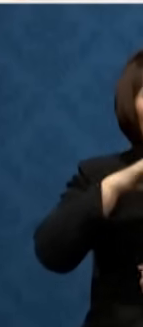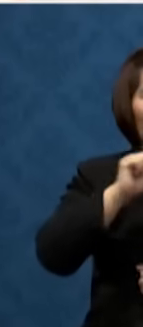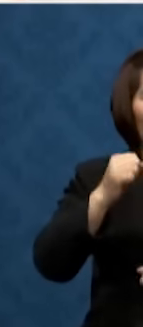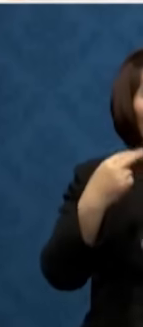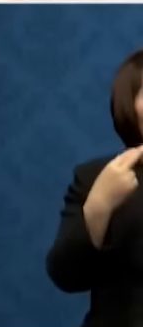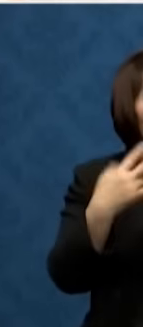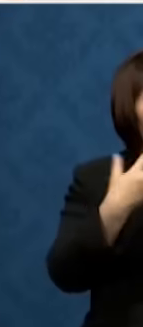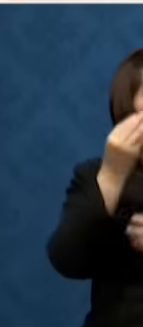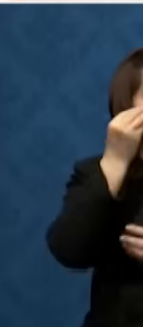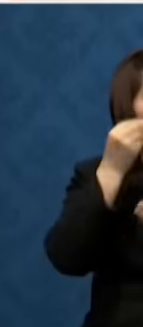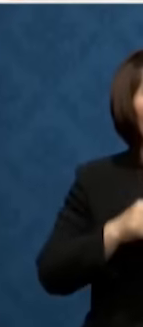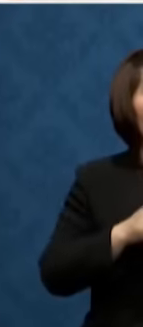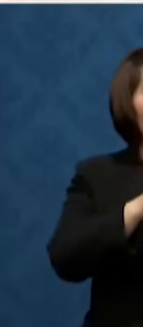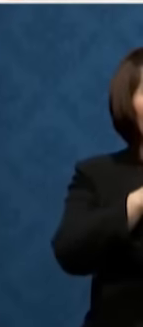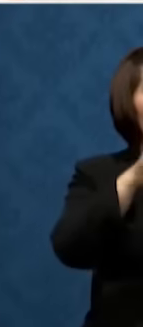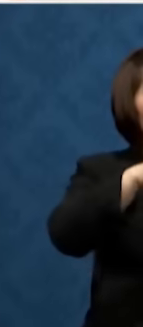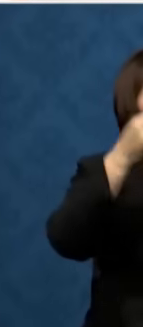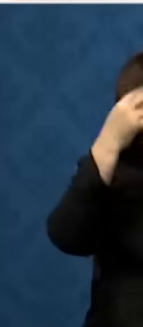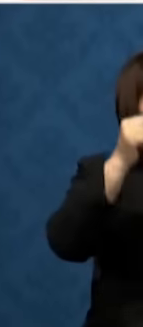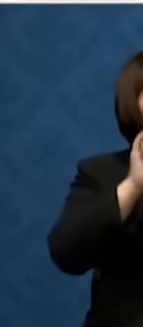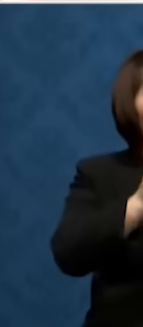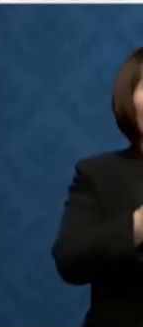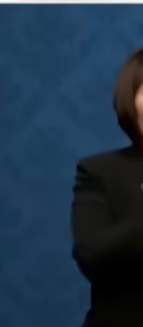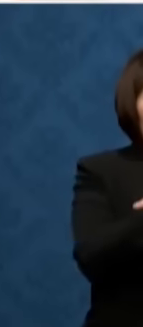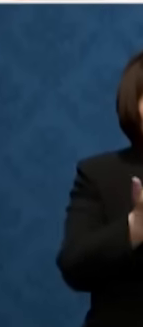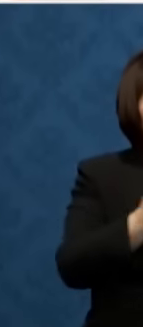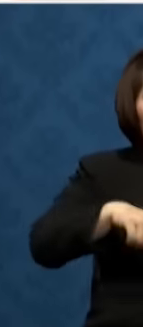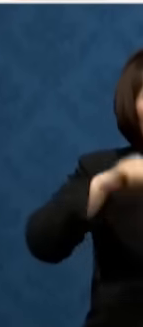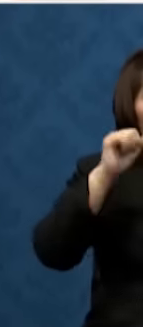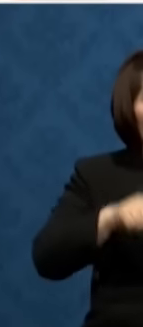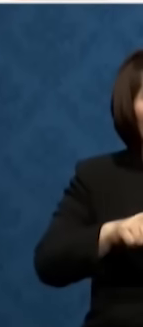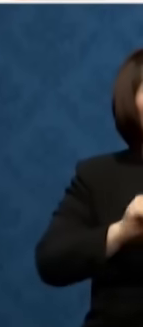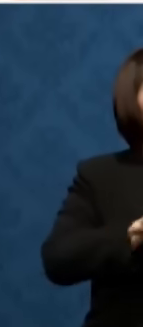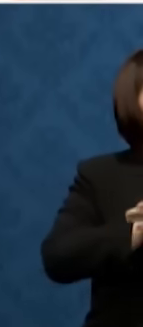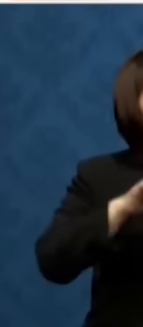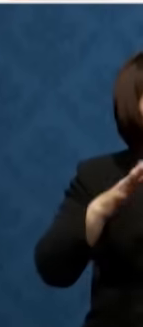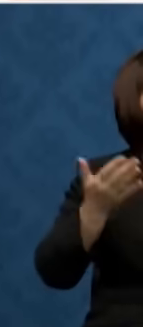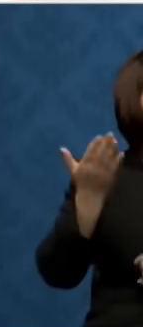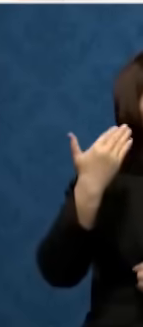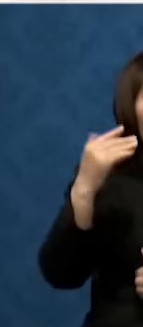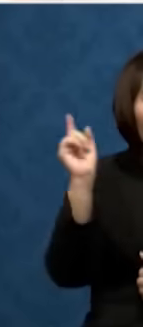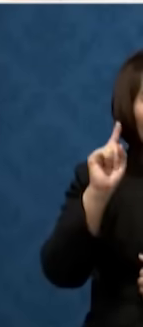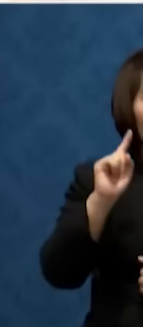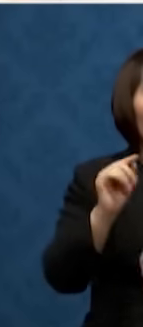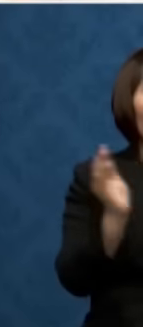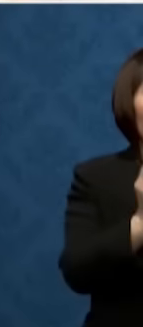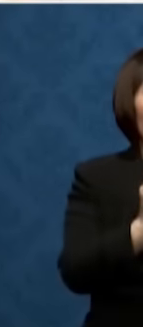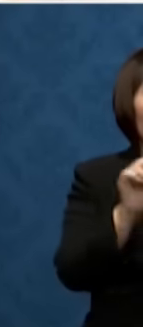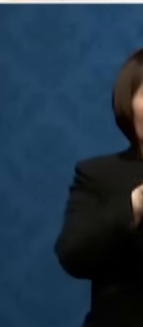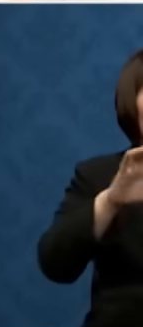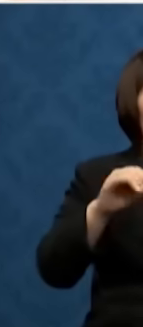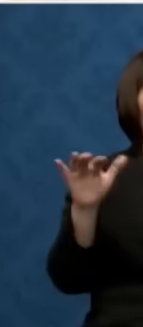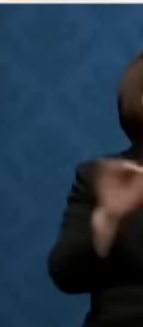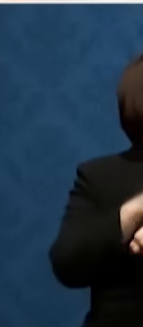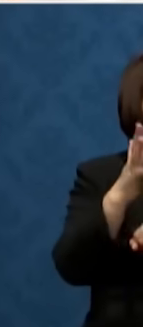ณพิธาลิ้มเจริญรัตน์มาเป็นนายกรัฐมนตรีแล้วก็ได้มีการลงมติซึ่งการลงมติในวันนั้นเนี่ยเสียงไม่ถึงกึ่งหนึ่งของรัฐ